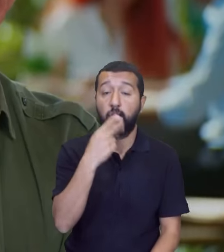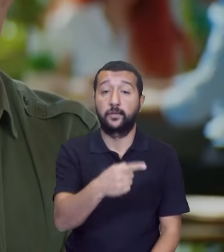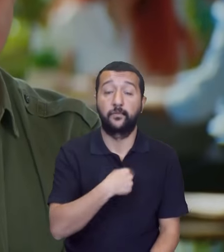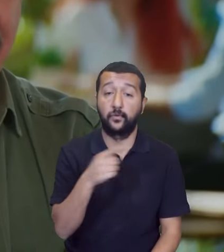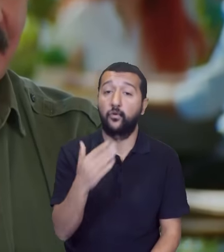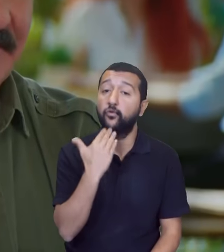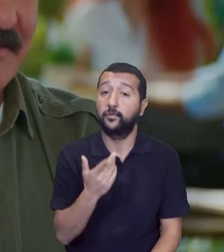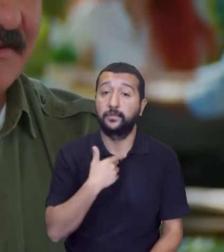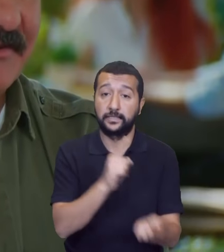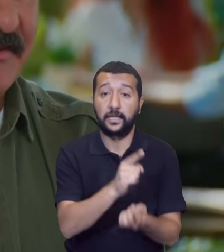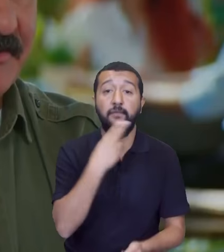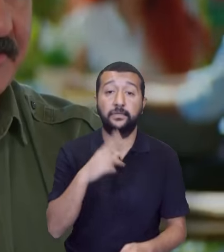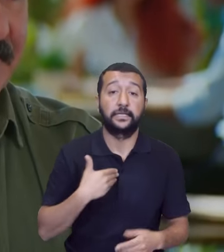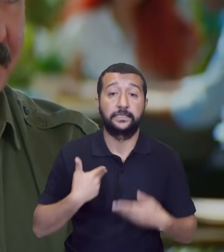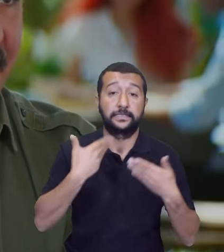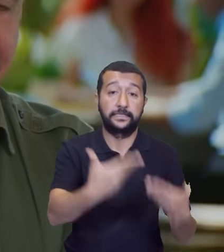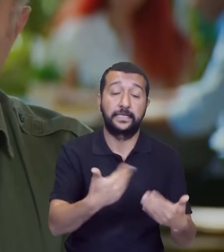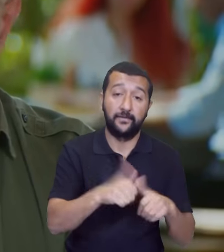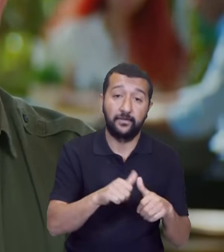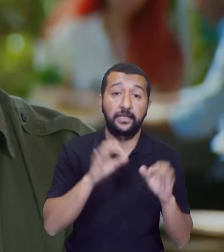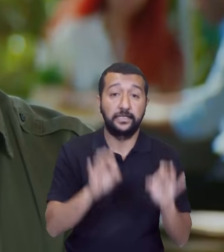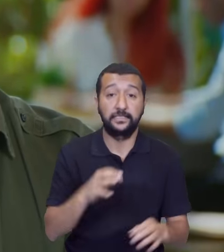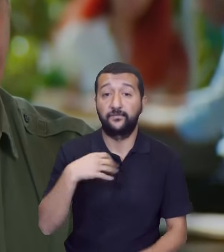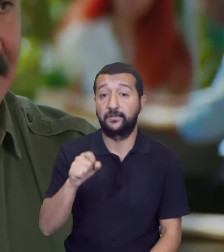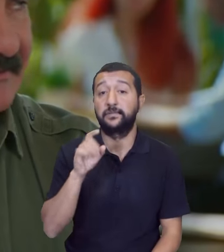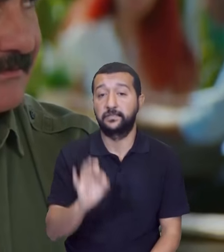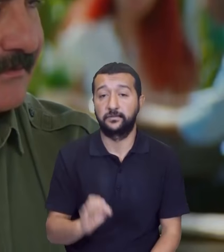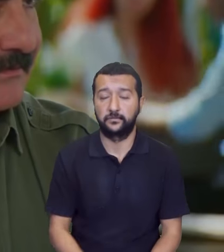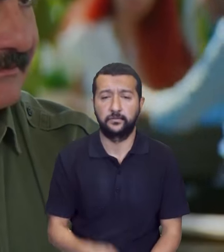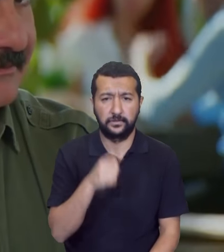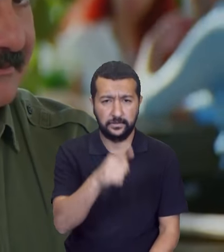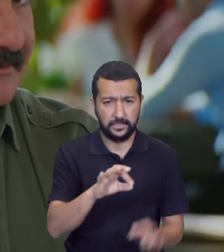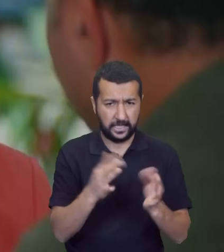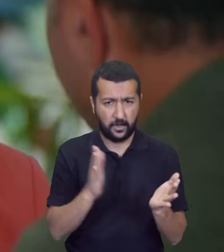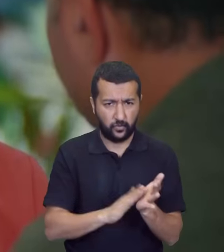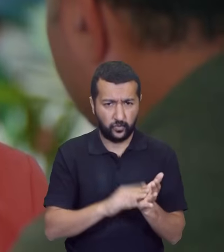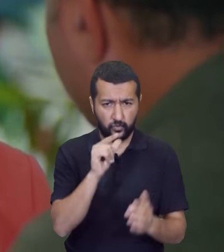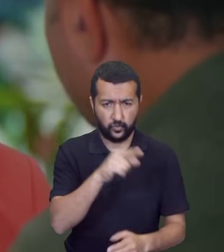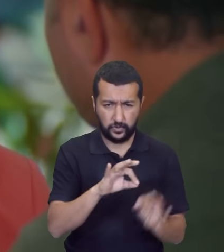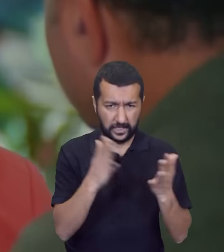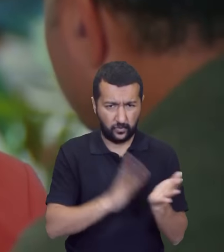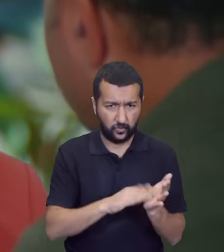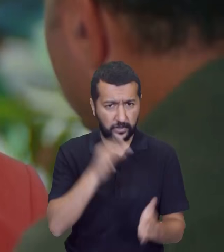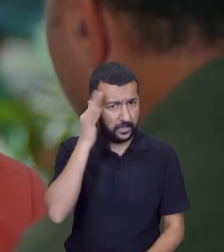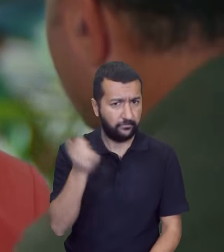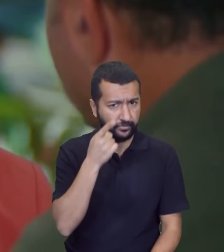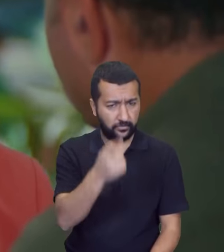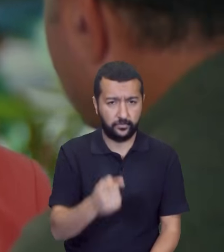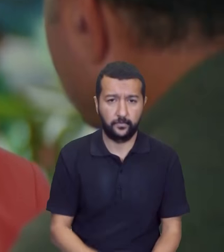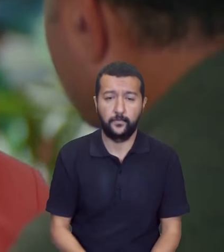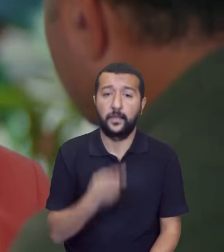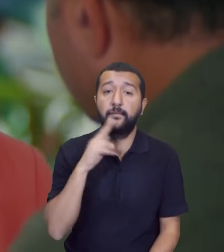Yani o olmadan ben seni ablandan nasıl isteyeceğim ki? Yani kesin vermez yani. Ya ne uğuru Şener, ne uğuru ya, delirtme